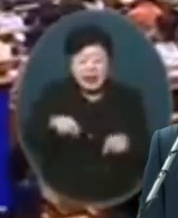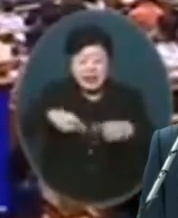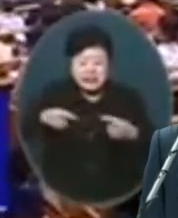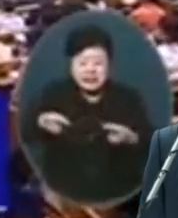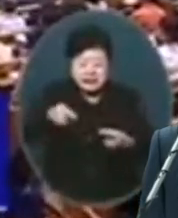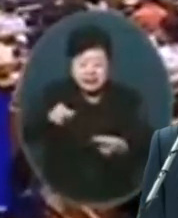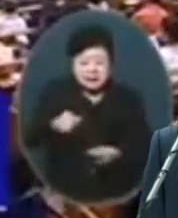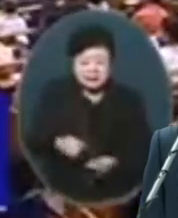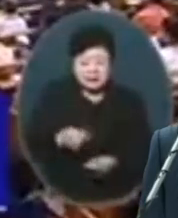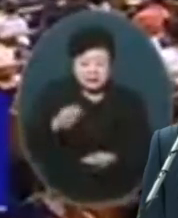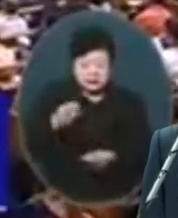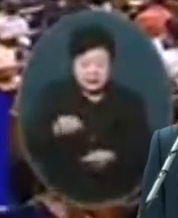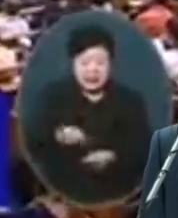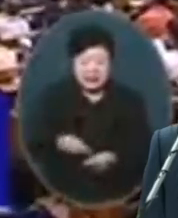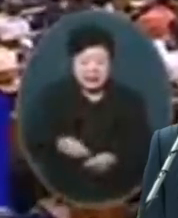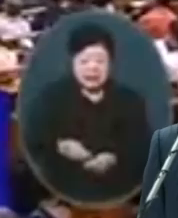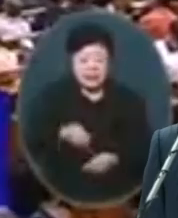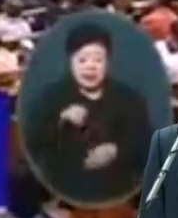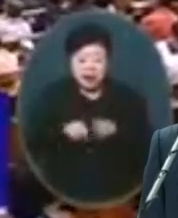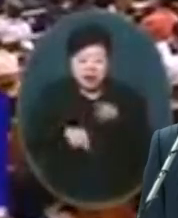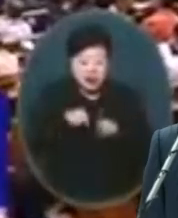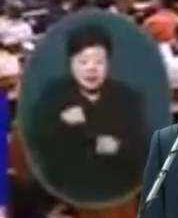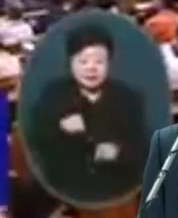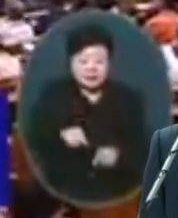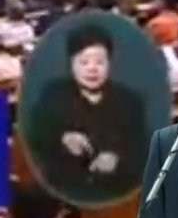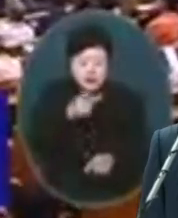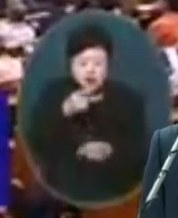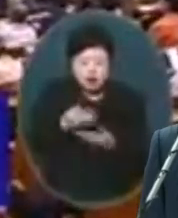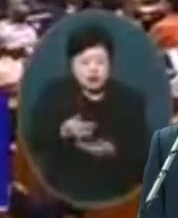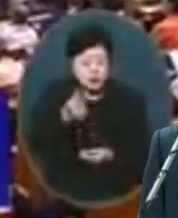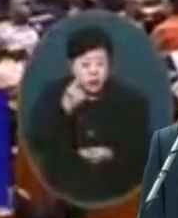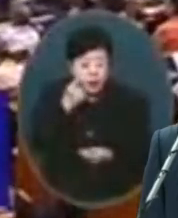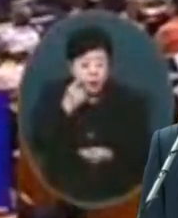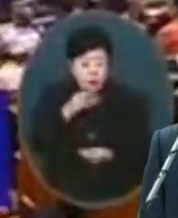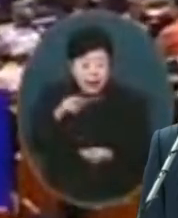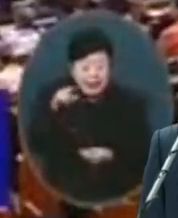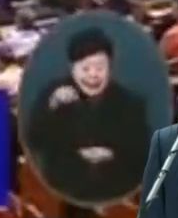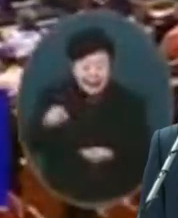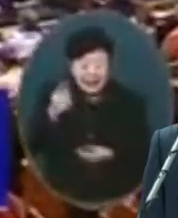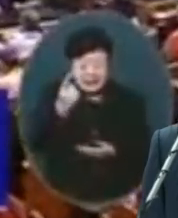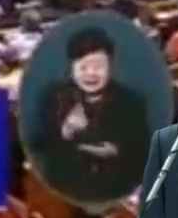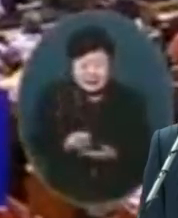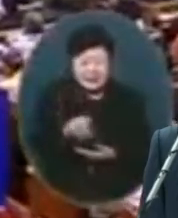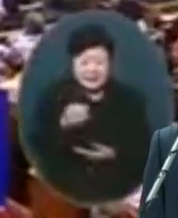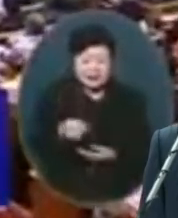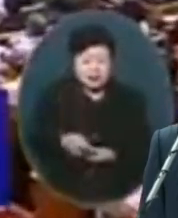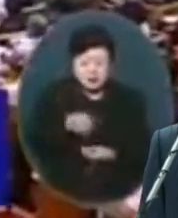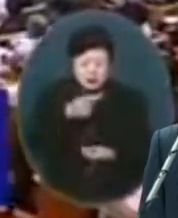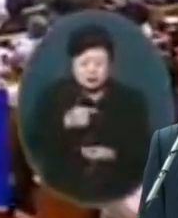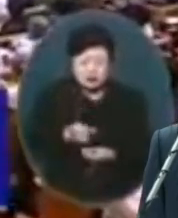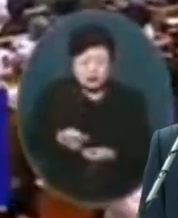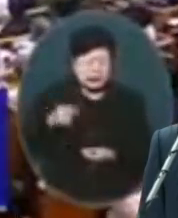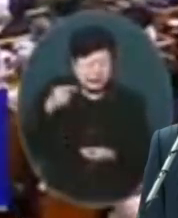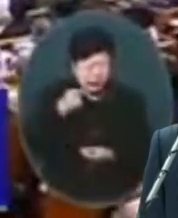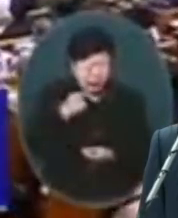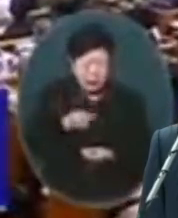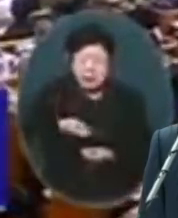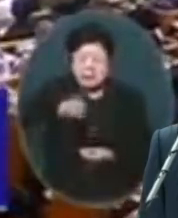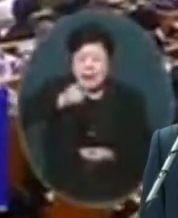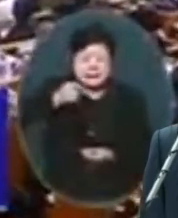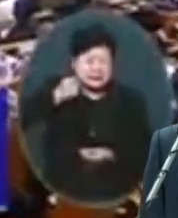거기서 사흘 길을 그러시나 물을 얻지 못하고 마라에 이르렀더니 그곳에 물이 있어서